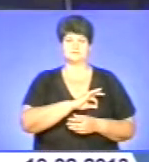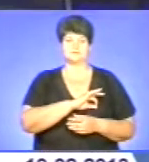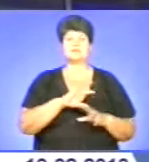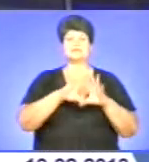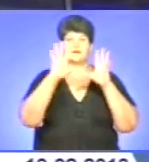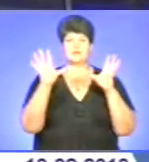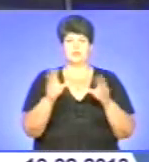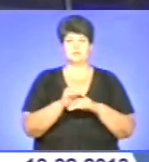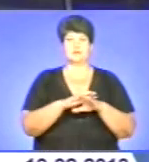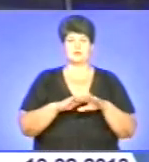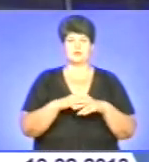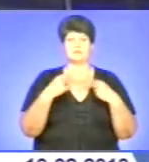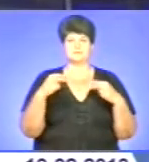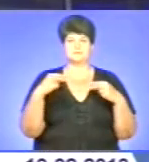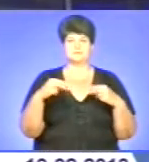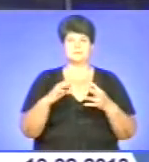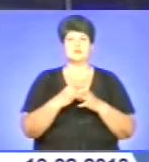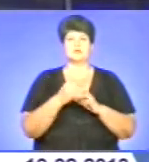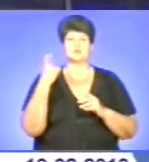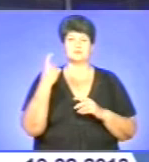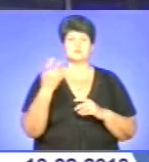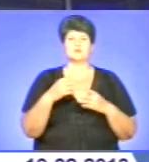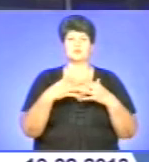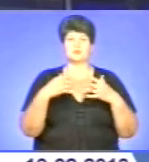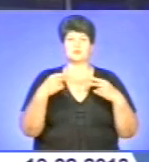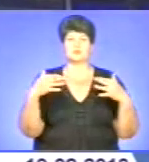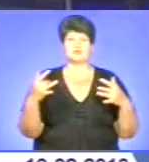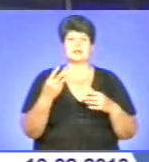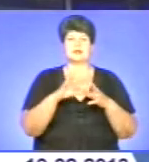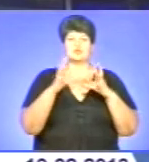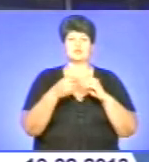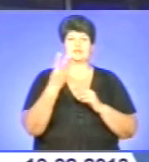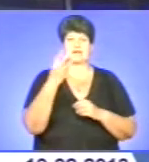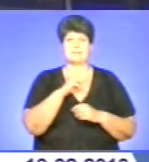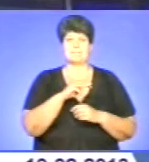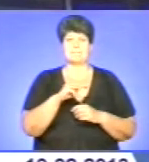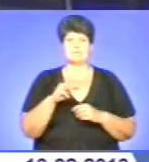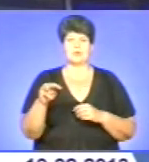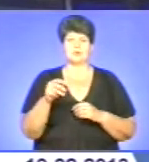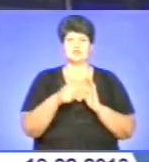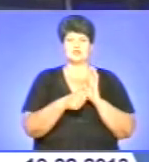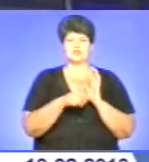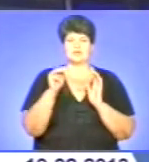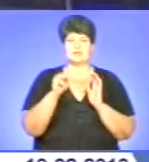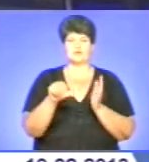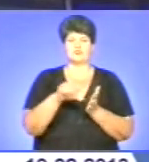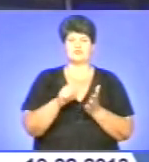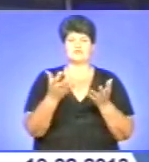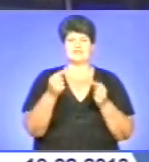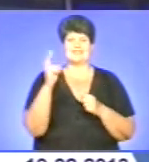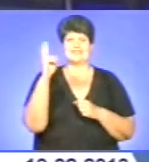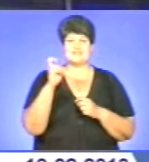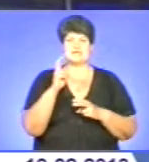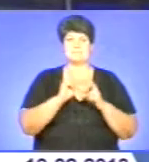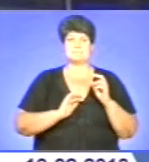на ярмарку вторгували сільськогосподарської продукції на суму 3 600 000 у участь у ньому взяли понад 200 підприємців з